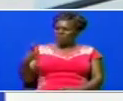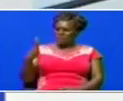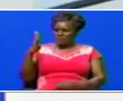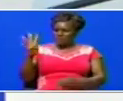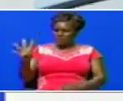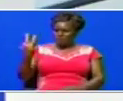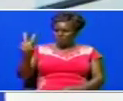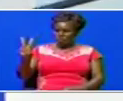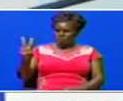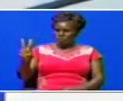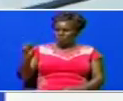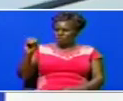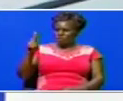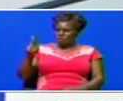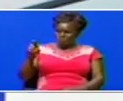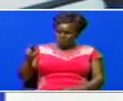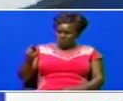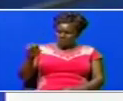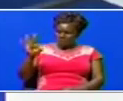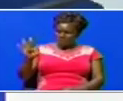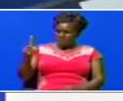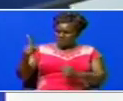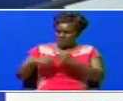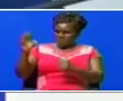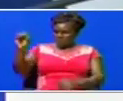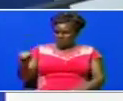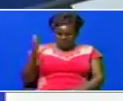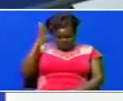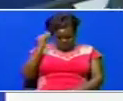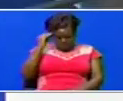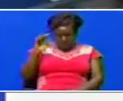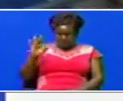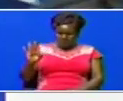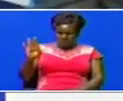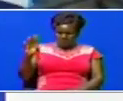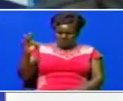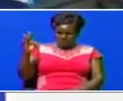1,442, representing 0.36%. Mohamed Dida, 631,